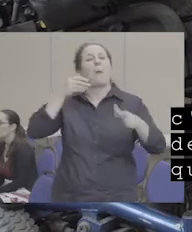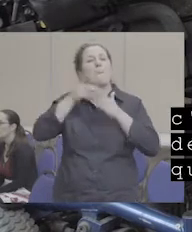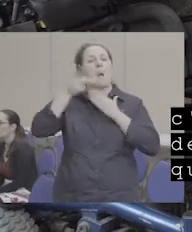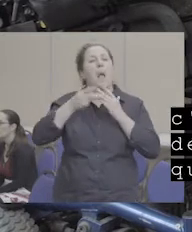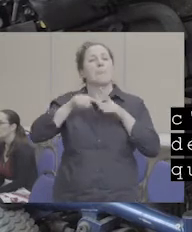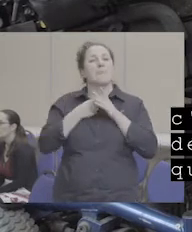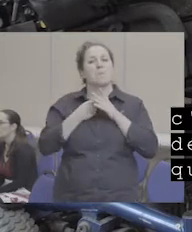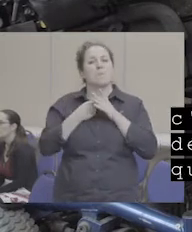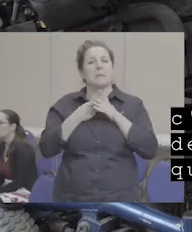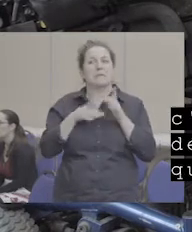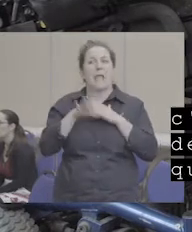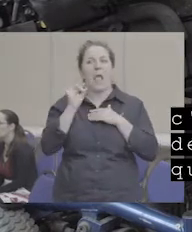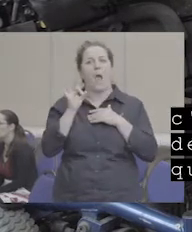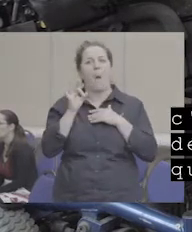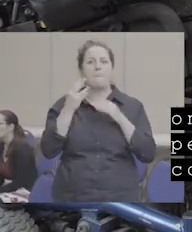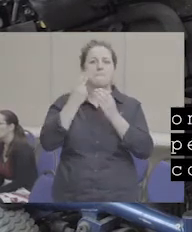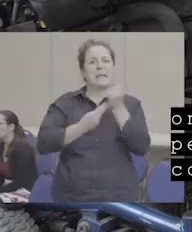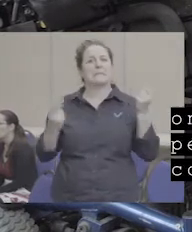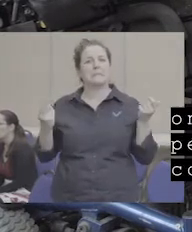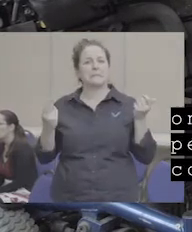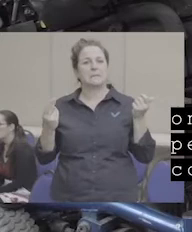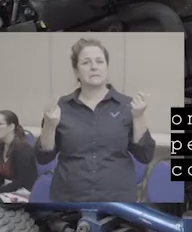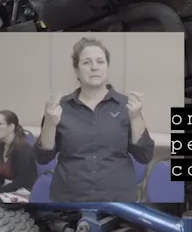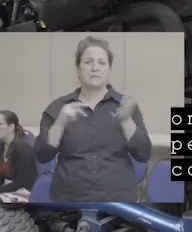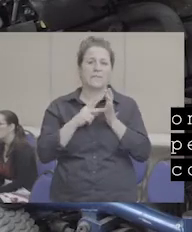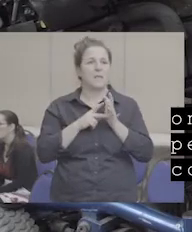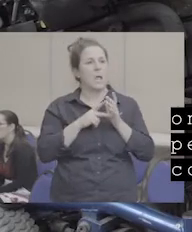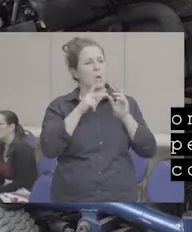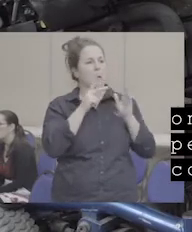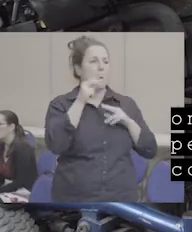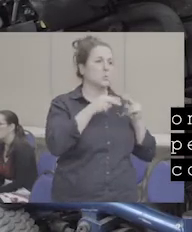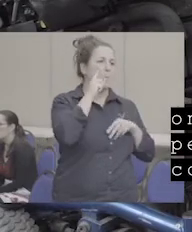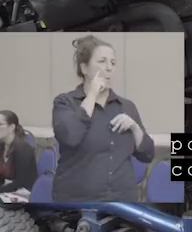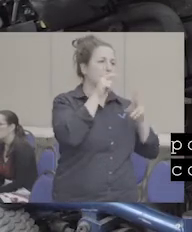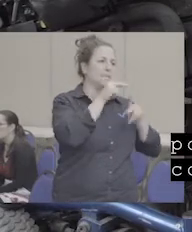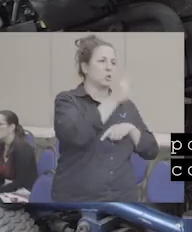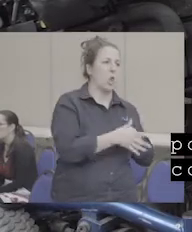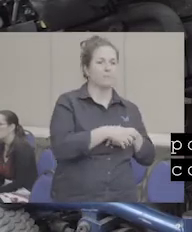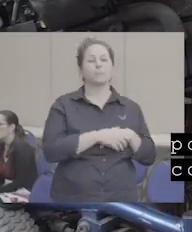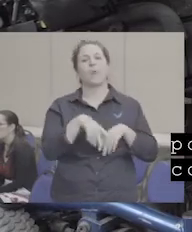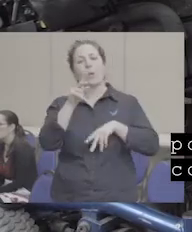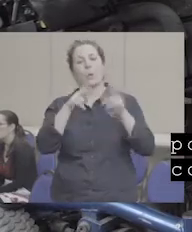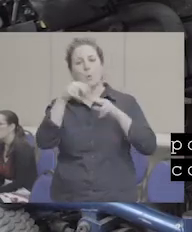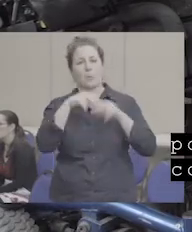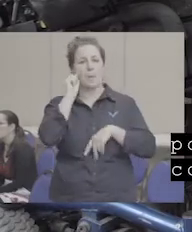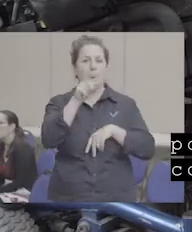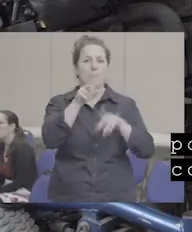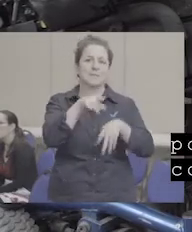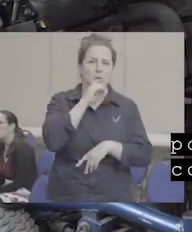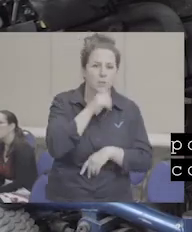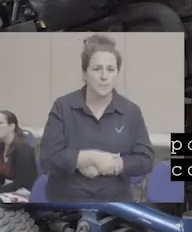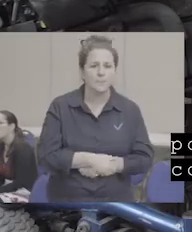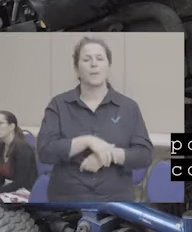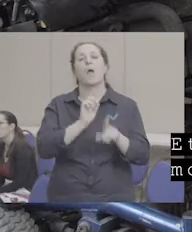très rare qu'on avait des volets mixtes, c'est-à-dire qu'on construisait pour des personnes seules, on construisait pour des personnes âgées, on construisait pour...